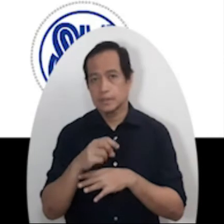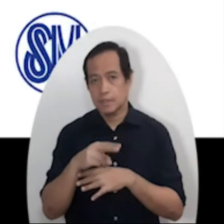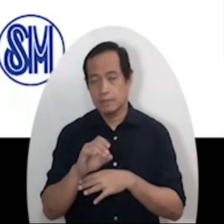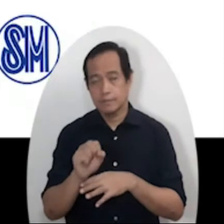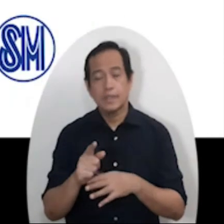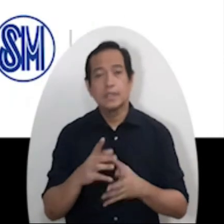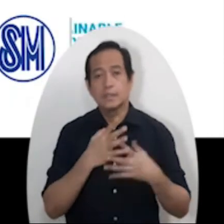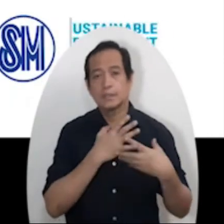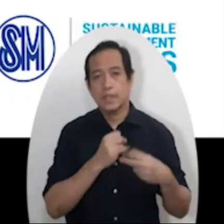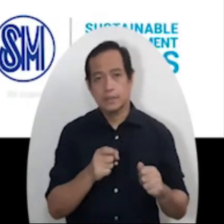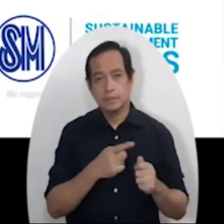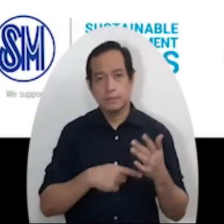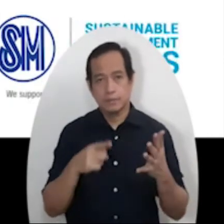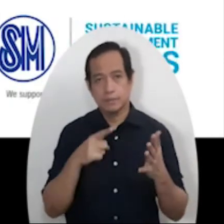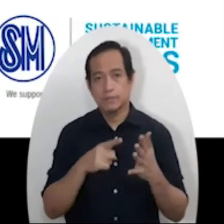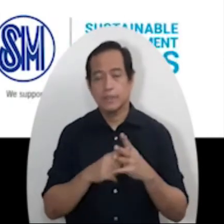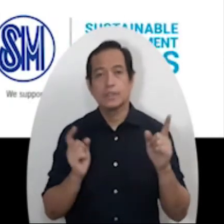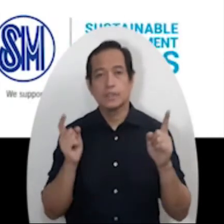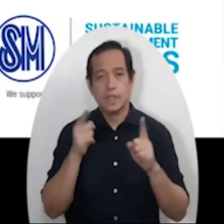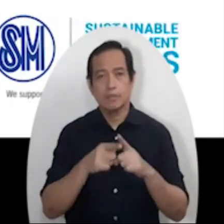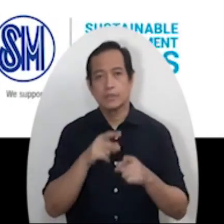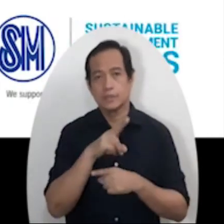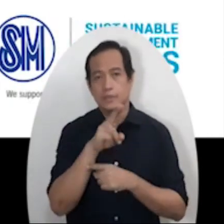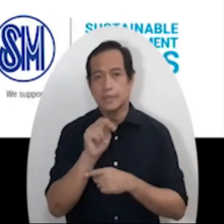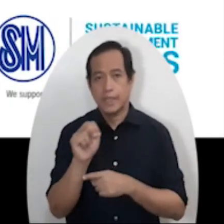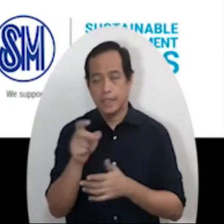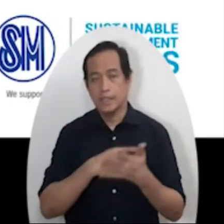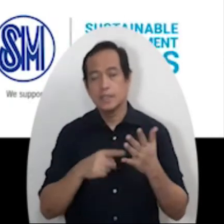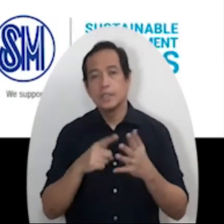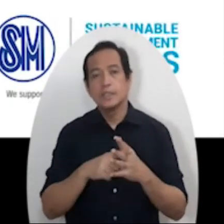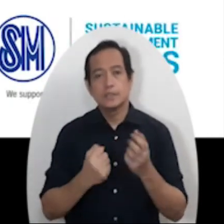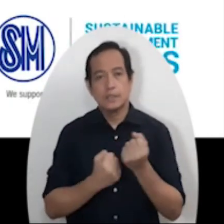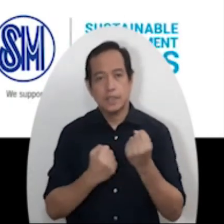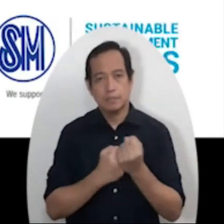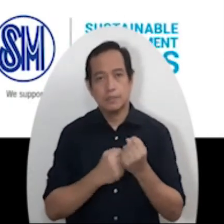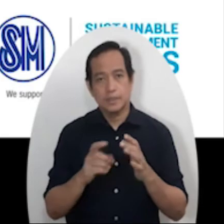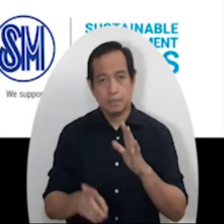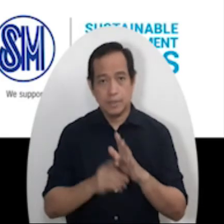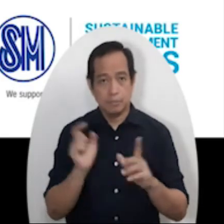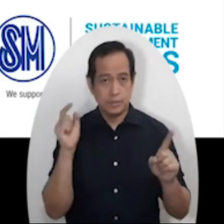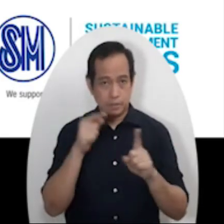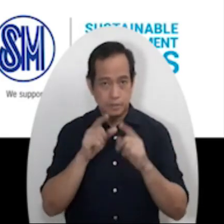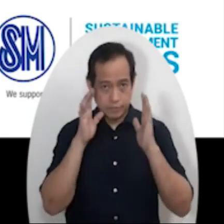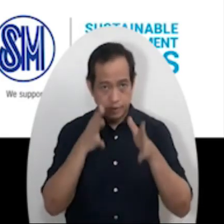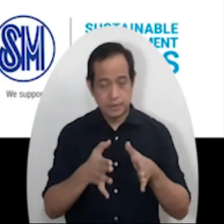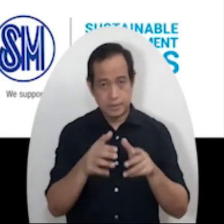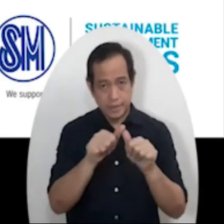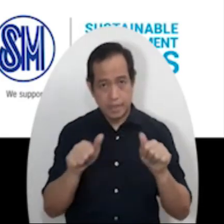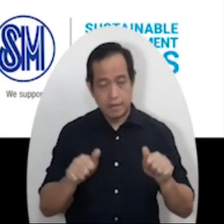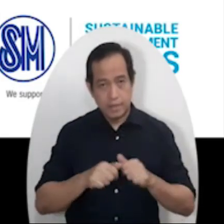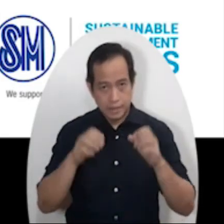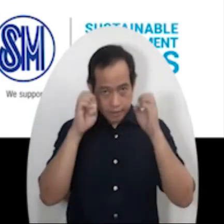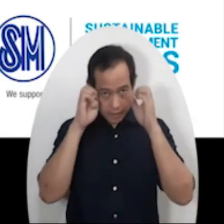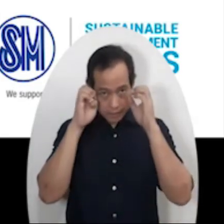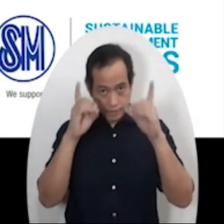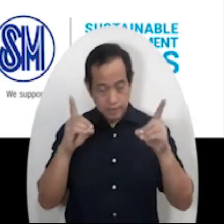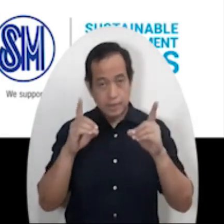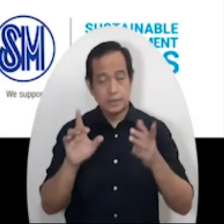blessings po kasi ang anak ko dahil dumating po siya sa buhay ko. Sa ngayon po, hindi ko po siya